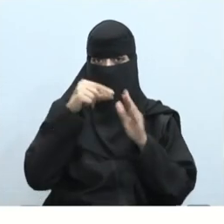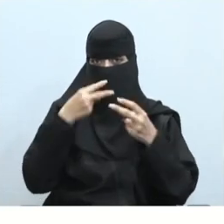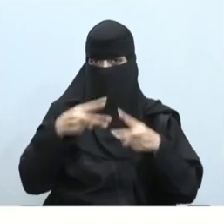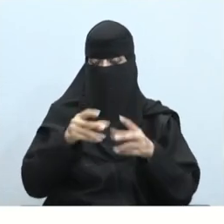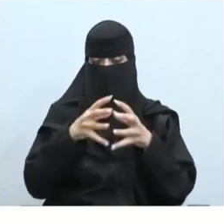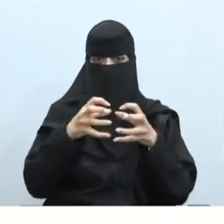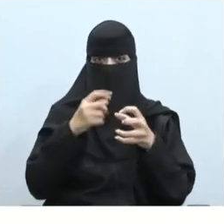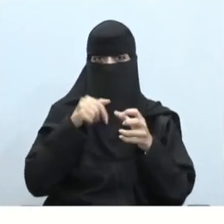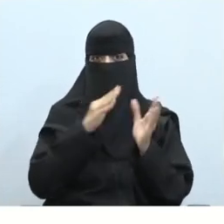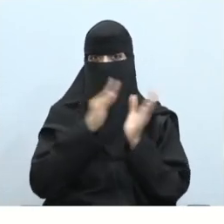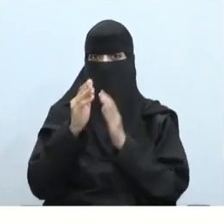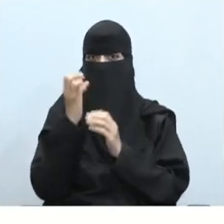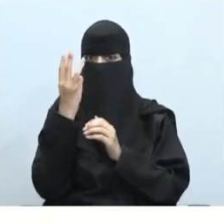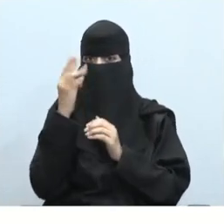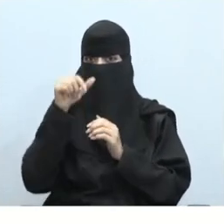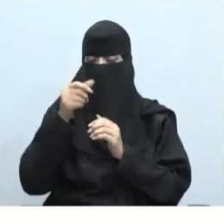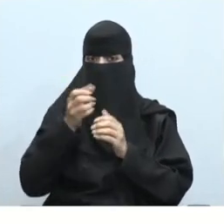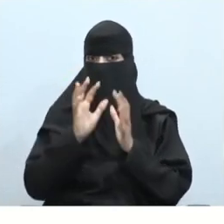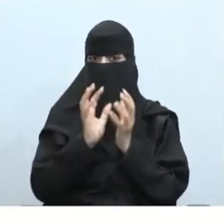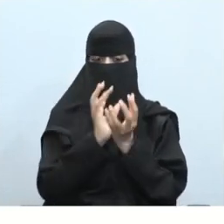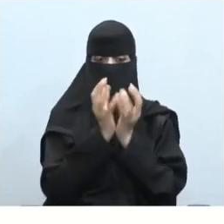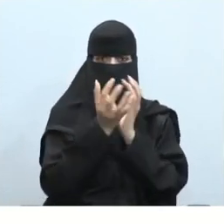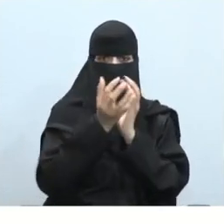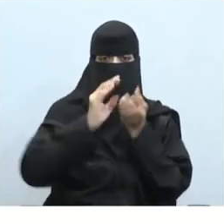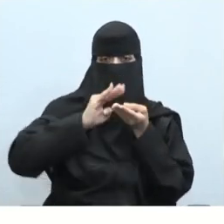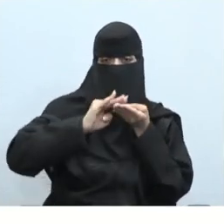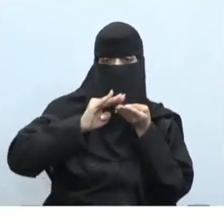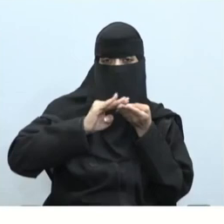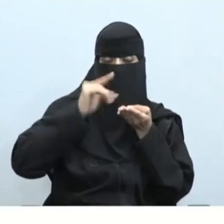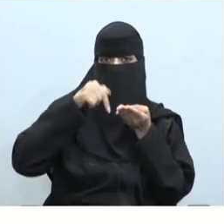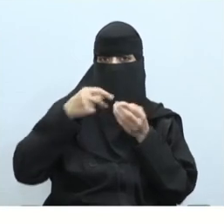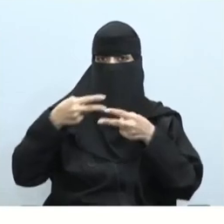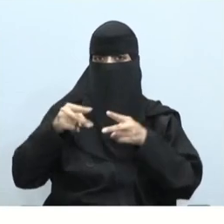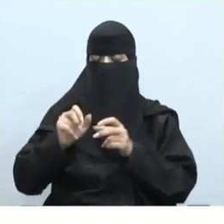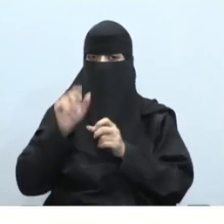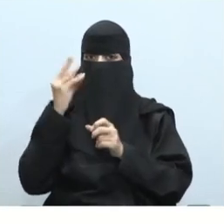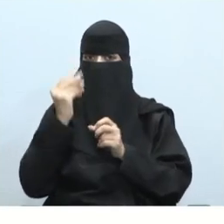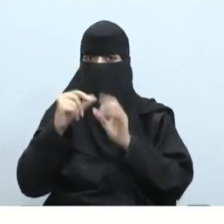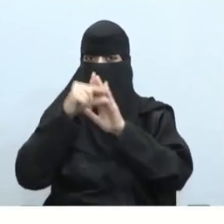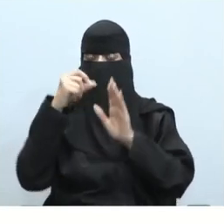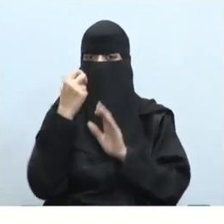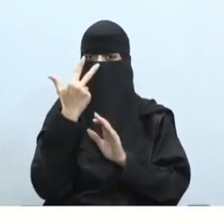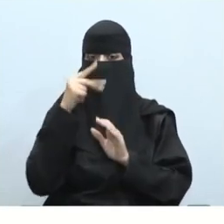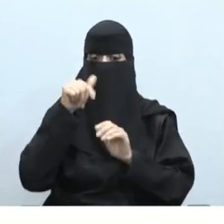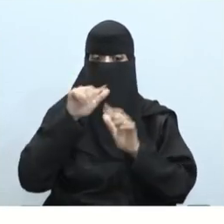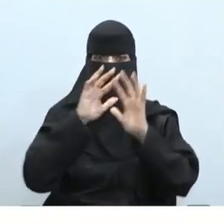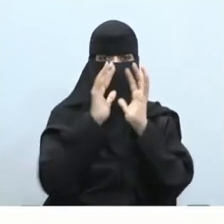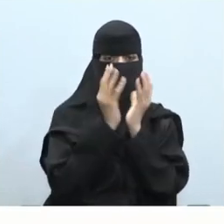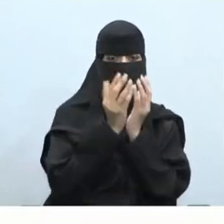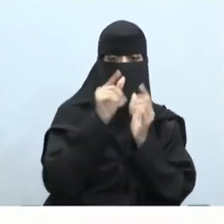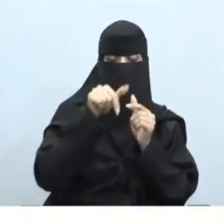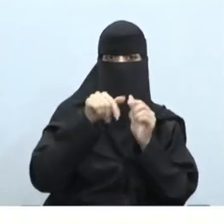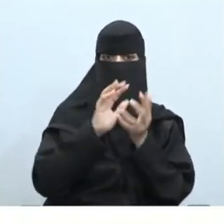نشرح الوحده الثالثه كوكب الارض ونبتدئها بالدرس الثامن شكل كوكب